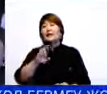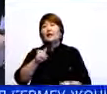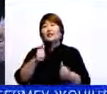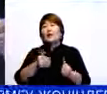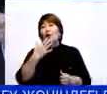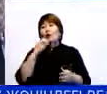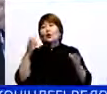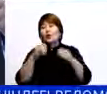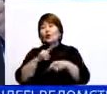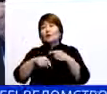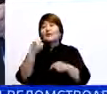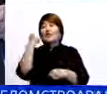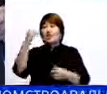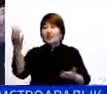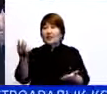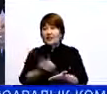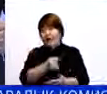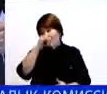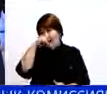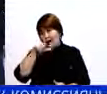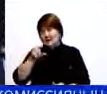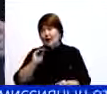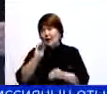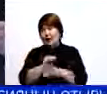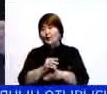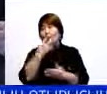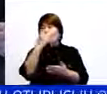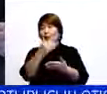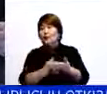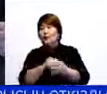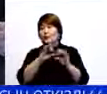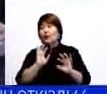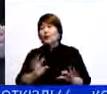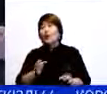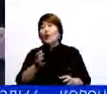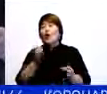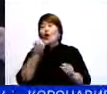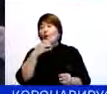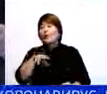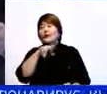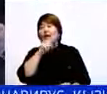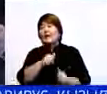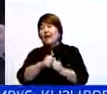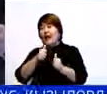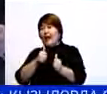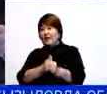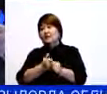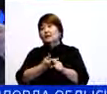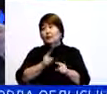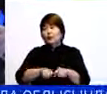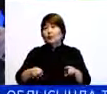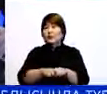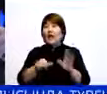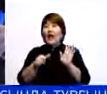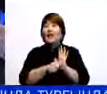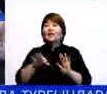ұлттық құрама кезекті жеңісін тойлады. Қазақстандықтар қосымша көрсеткіштер бойынша ғана Оңтүстік Кореядан артта келеді. Қос тараптың да еншісінде